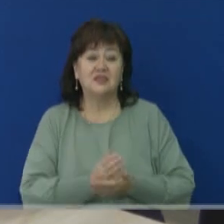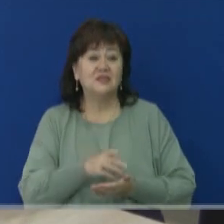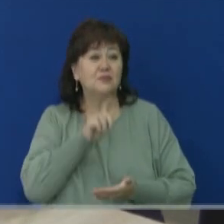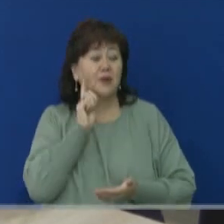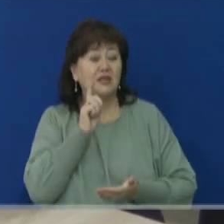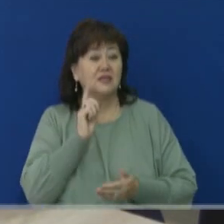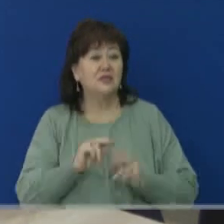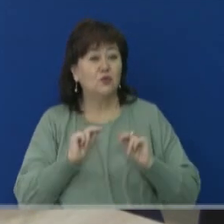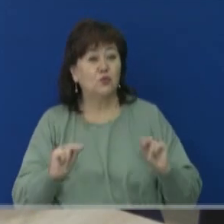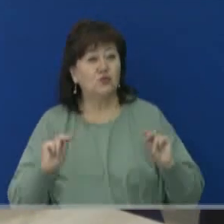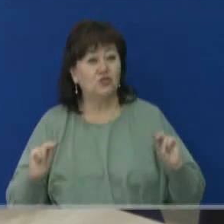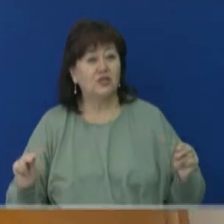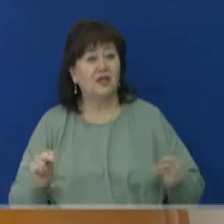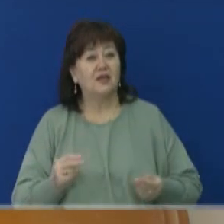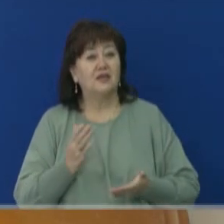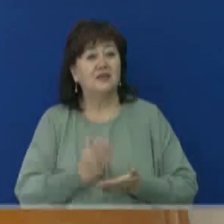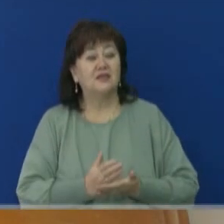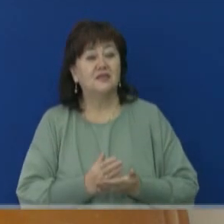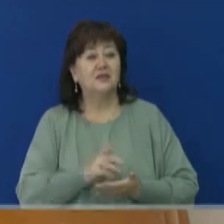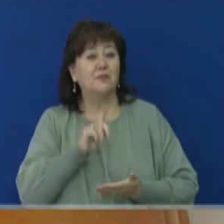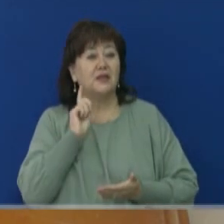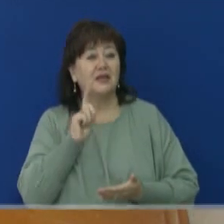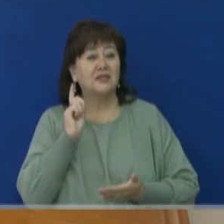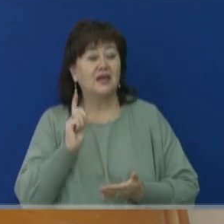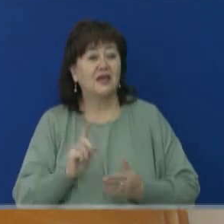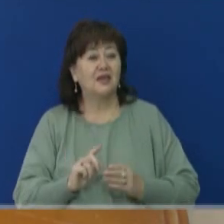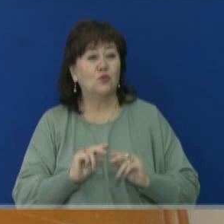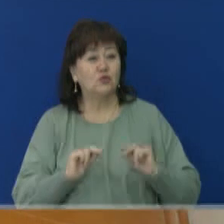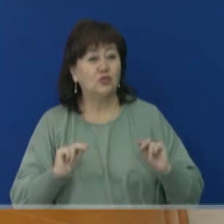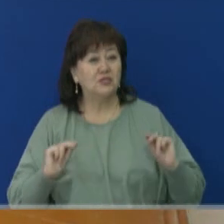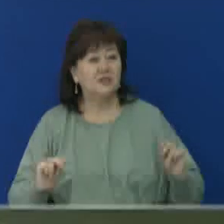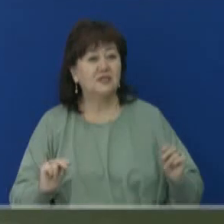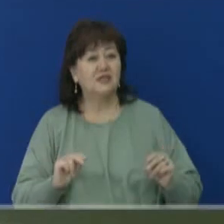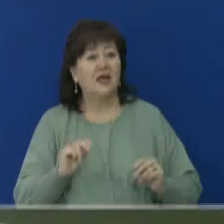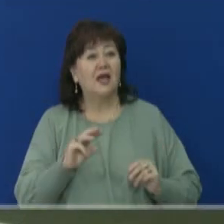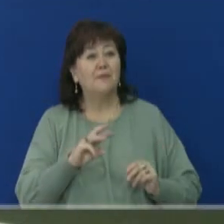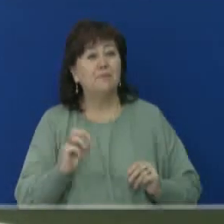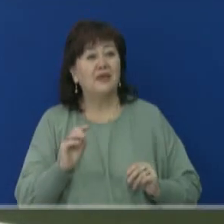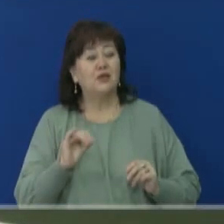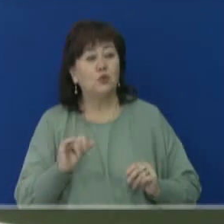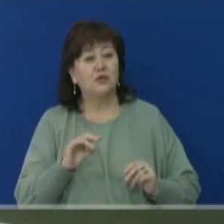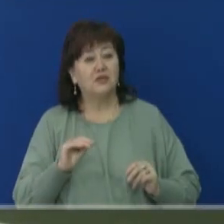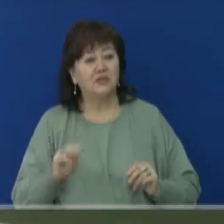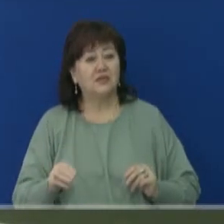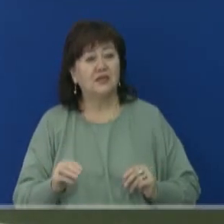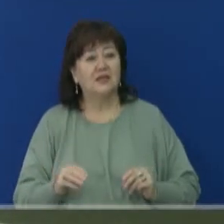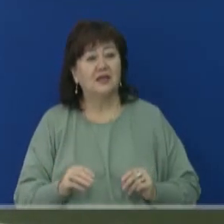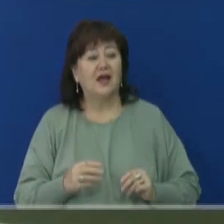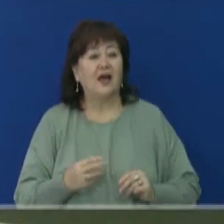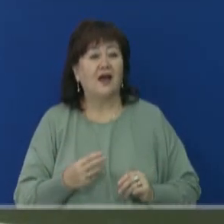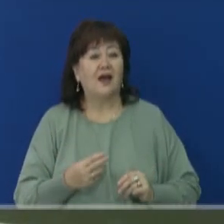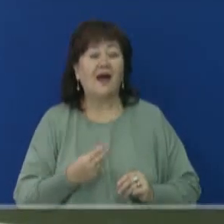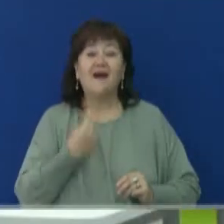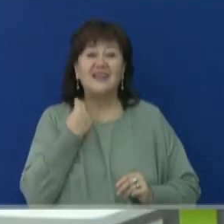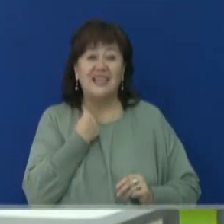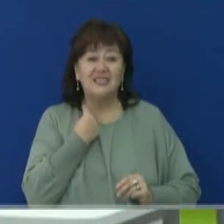ұстаздық жолын енді бастаған жас мамандардың бірі Мерберт Амантайқызы. Өткен жылы шет тілі мамандығы бойынша жоғары оқу